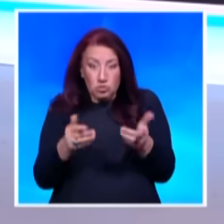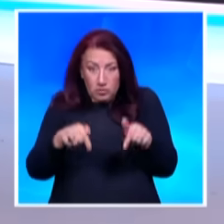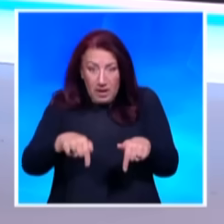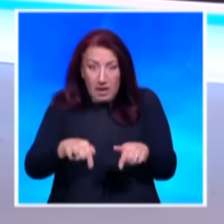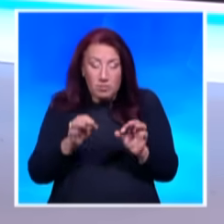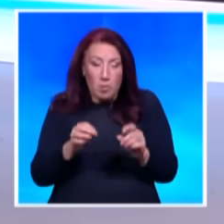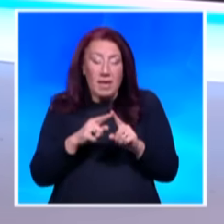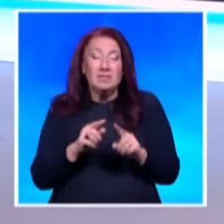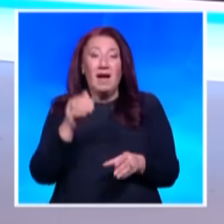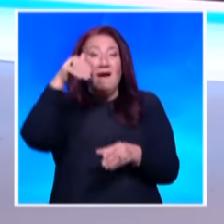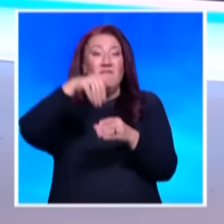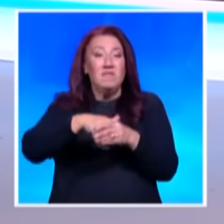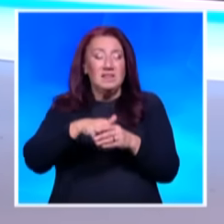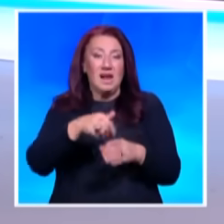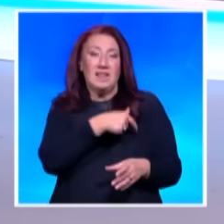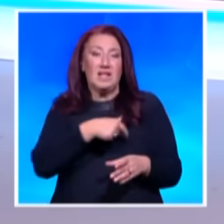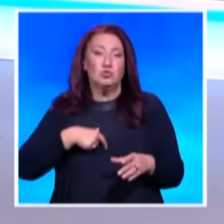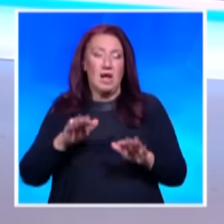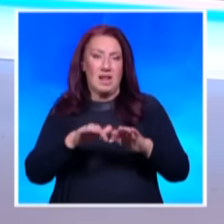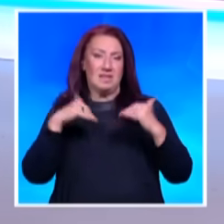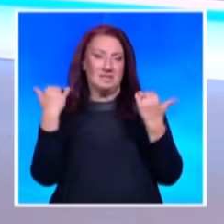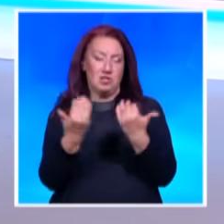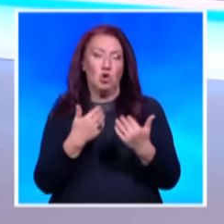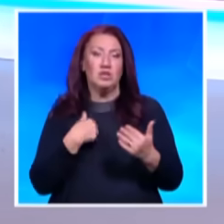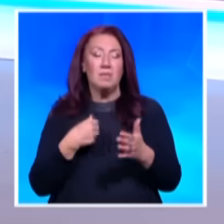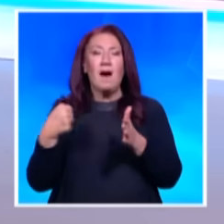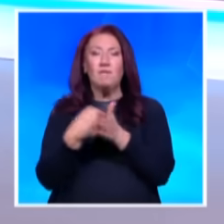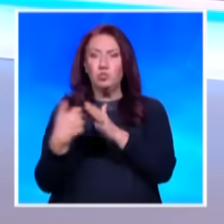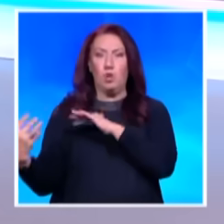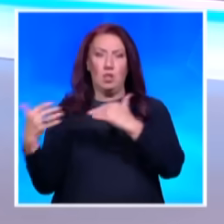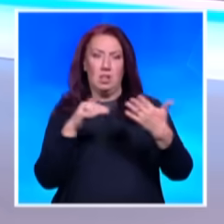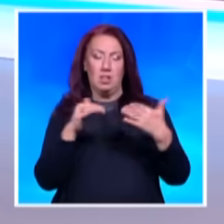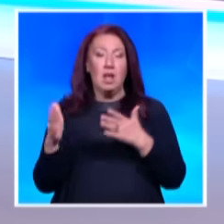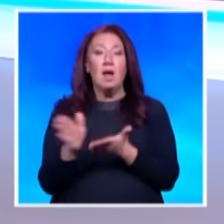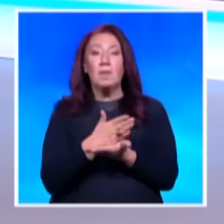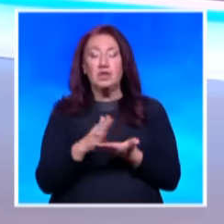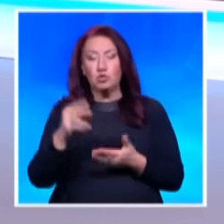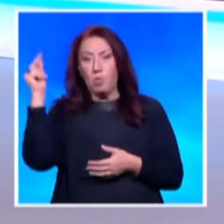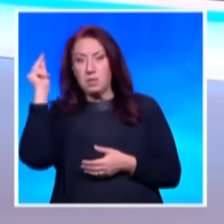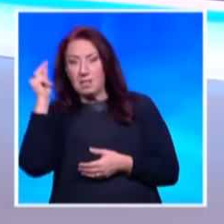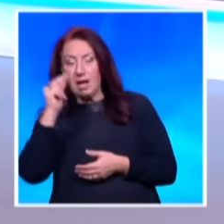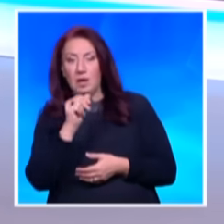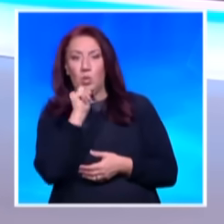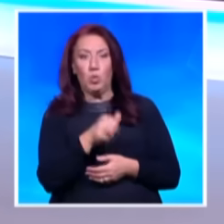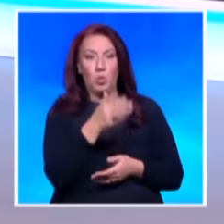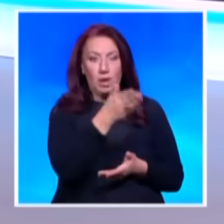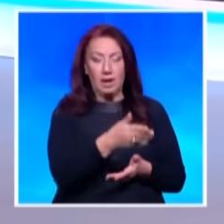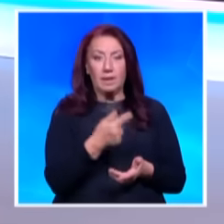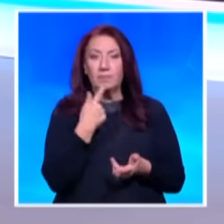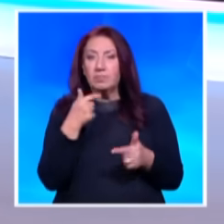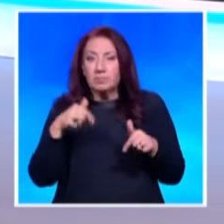на националния стадион в този момент си играе европейска квалификация между България и Унгария, която всъщност за България в този момент